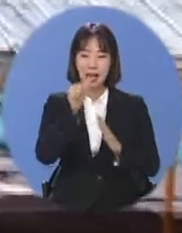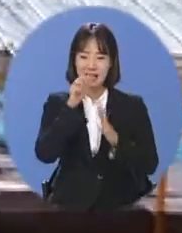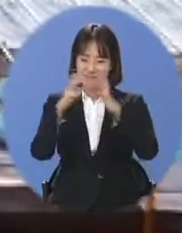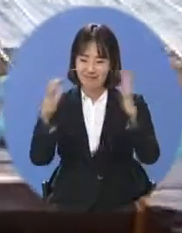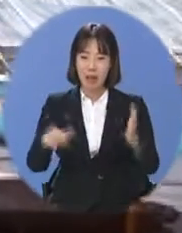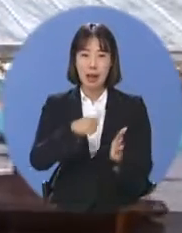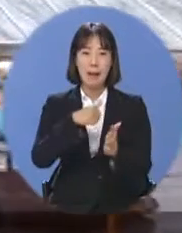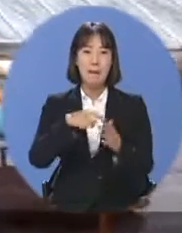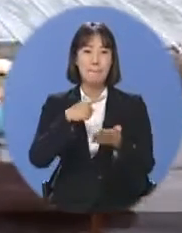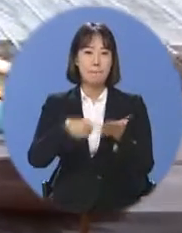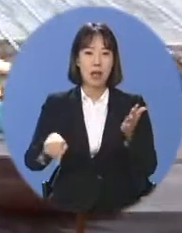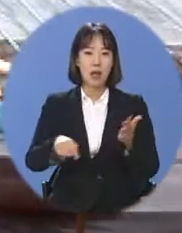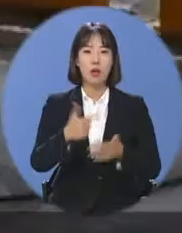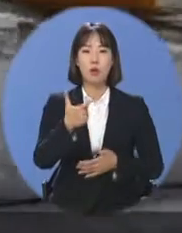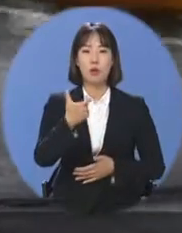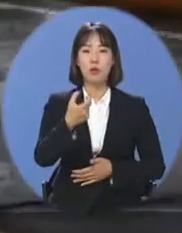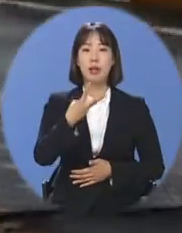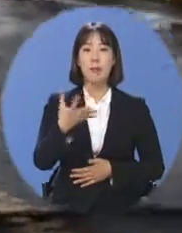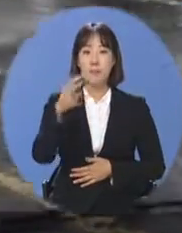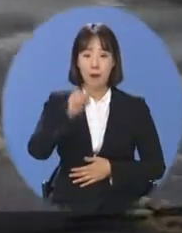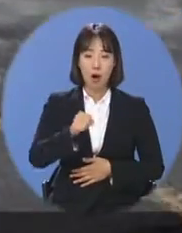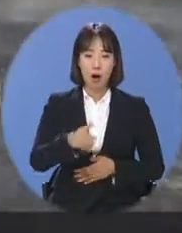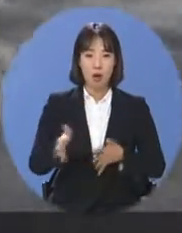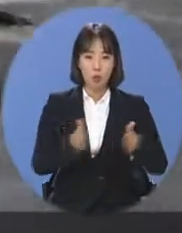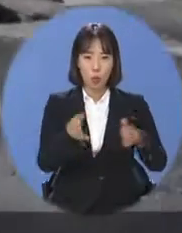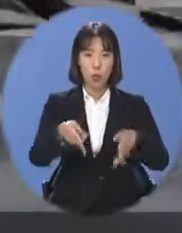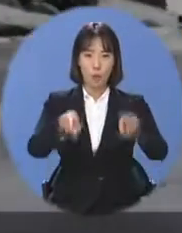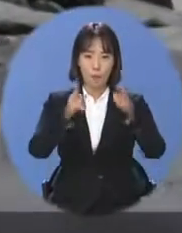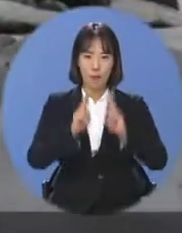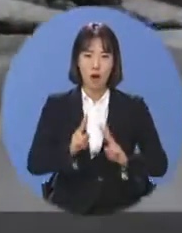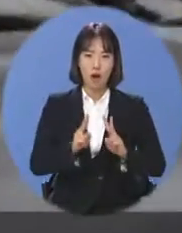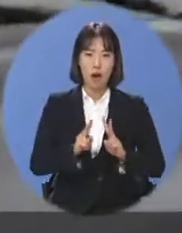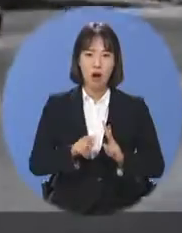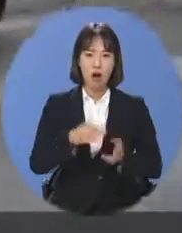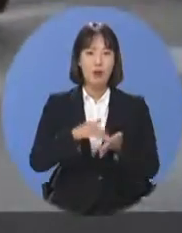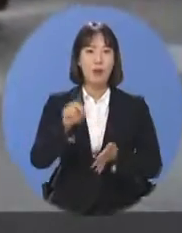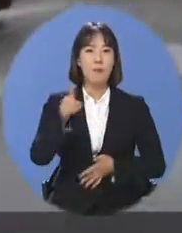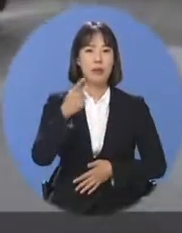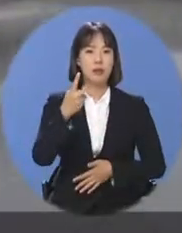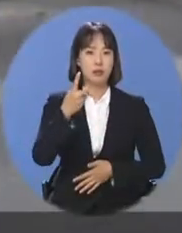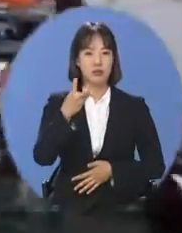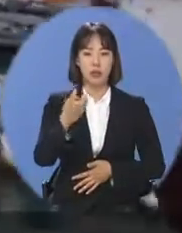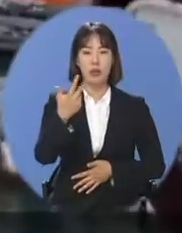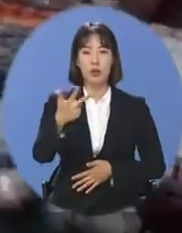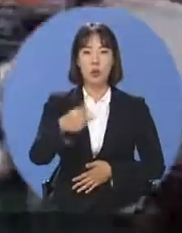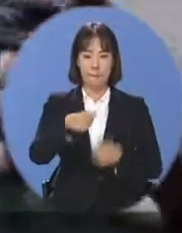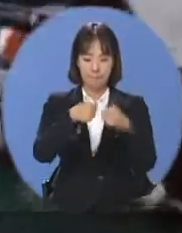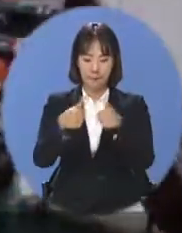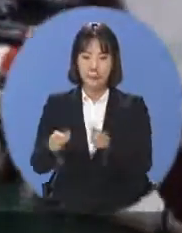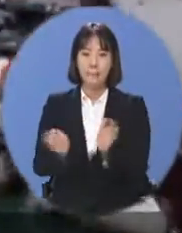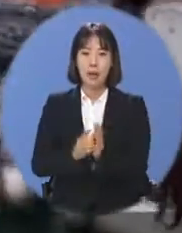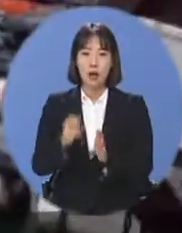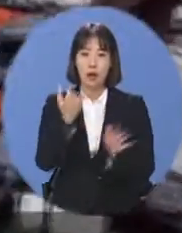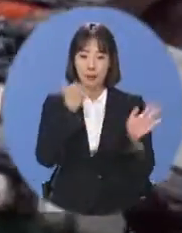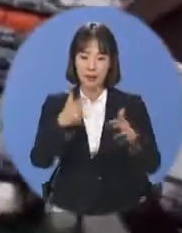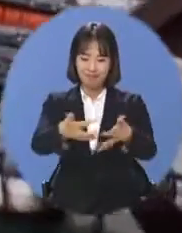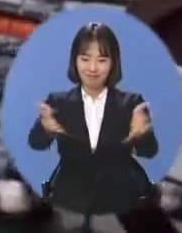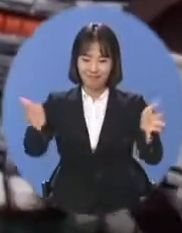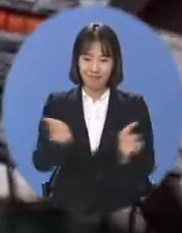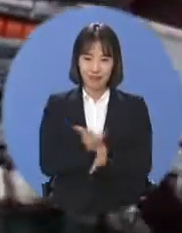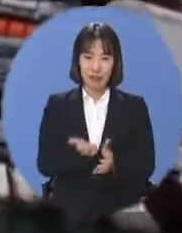등의 피해가 63억 원에 이르고 도로와 교량 등 공공시설 137곳이 파손됐습니다. 특히 양식장 등 가장